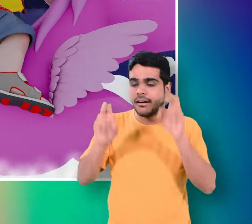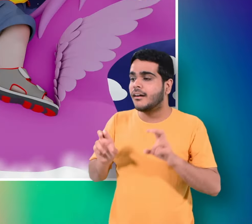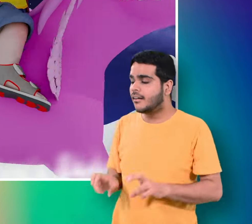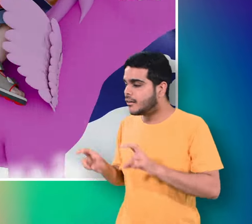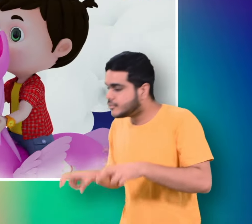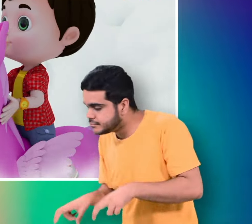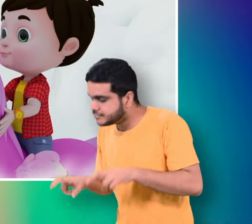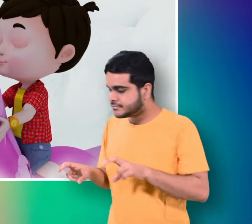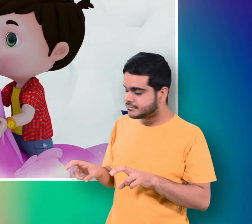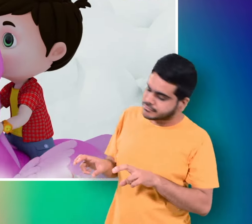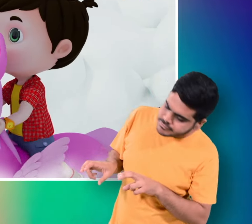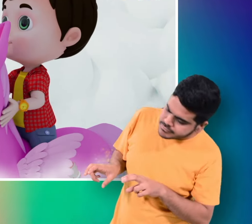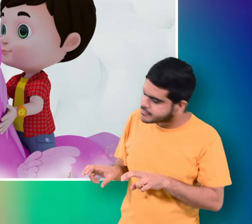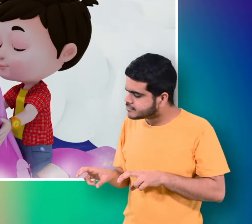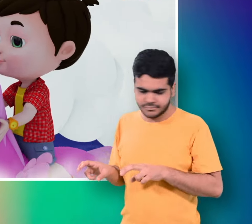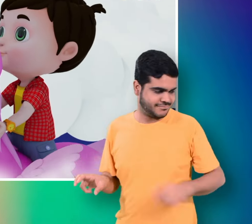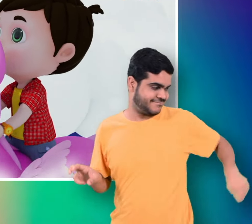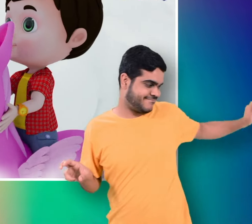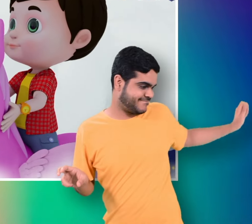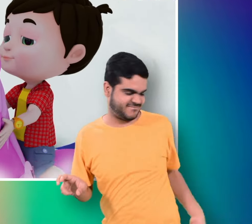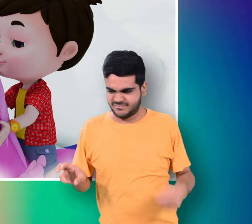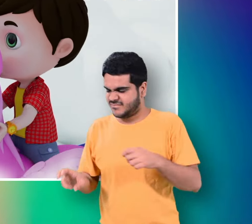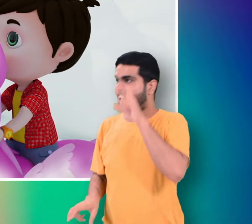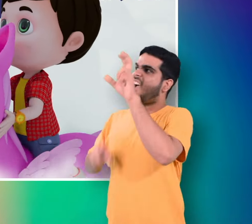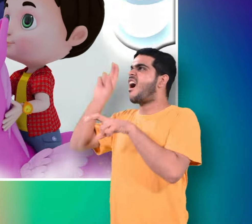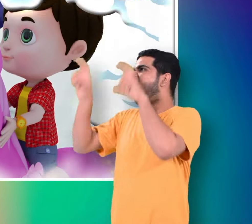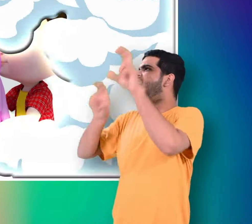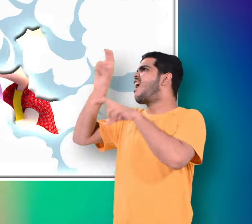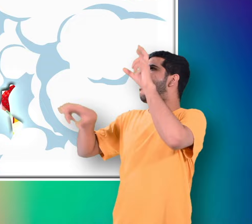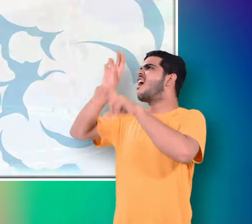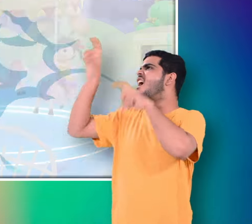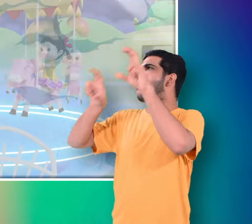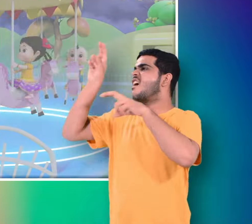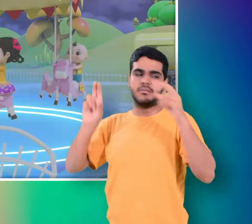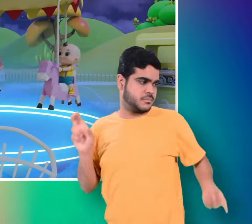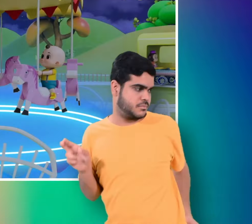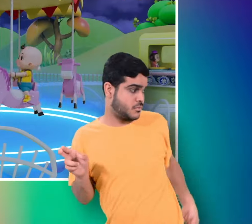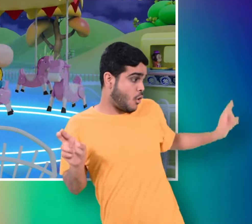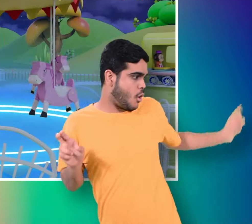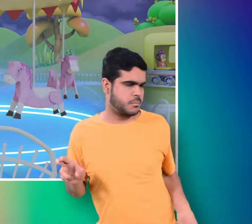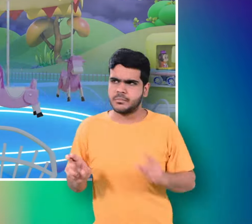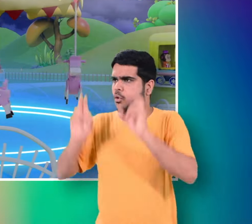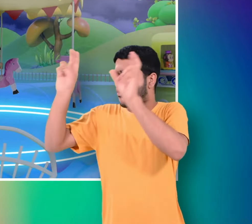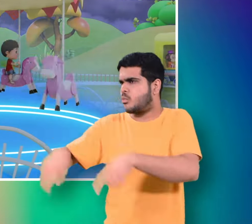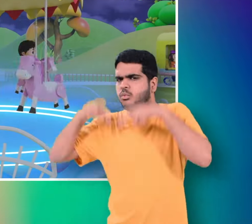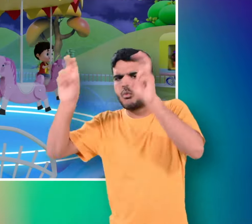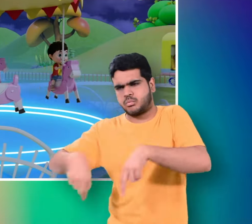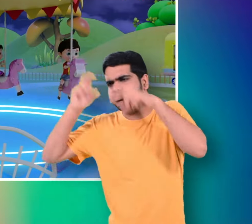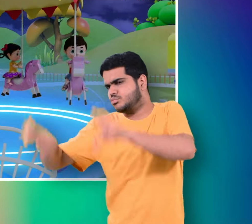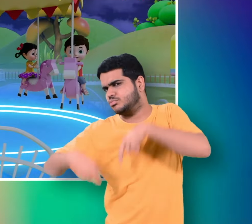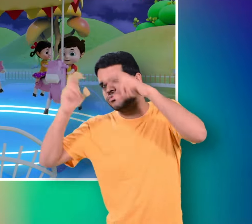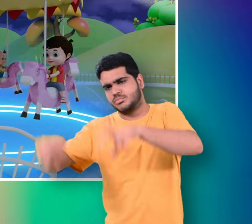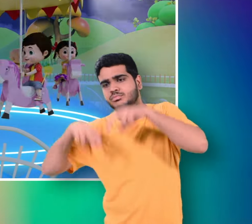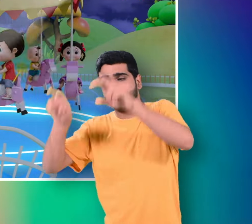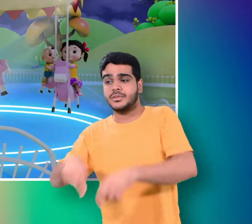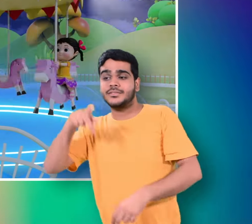काटी पे घोड़ा घोड़े की दुम पे जो मारा दौड़ा दौड़ा दौड़ा